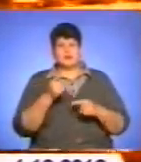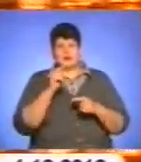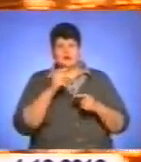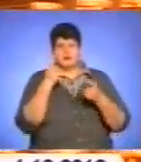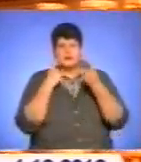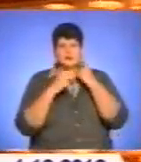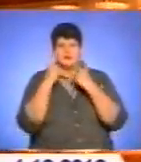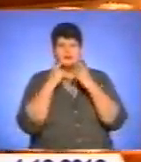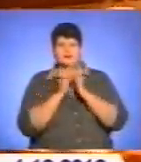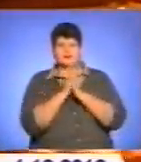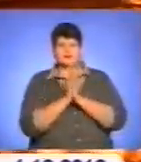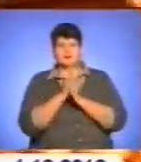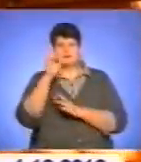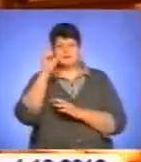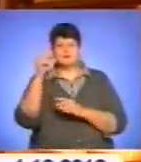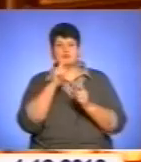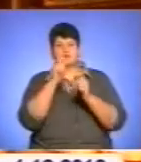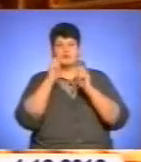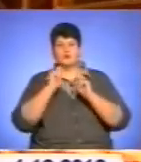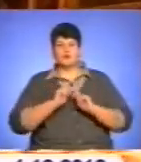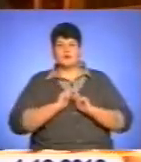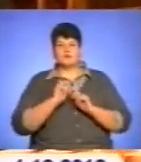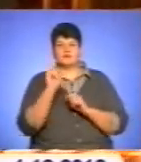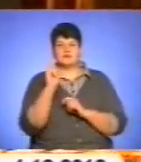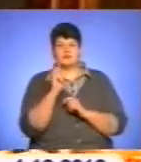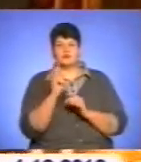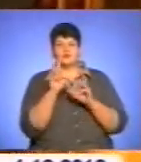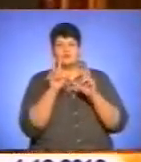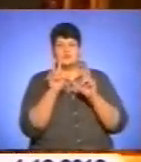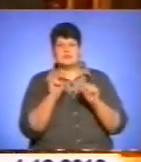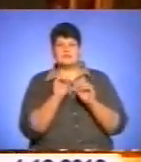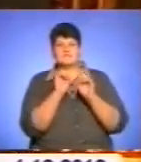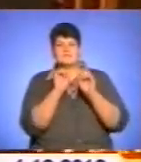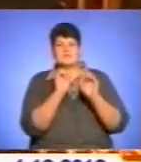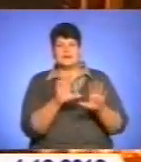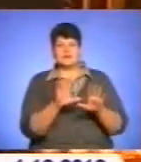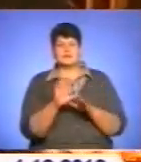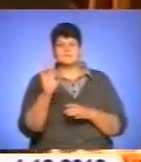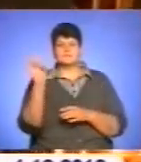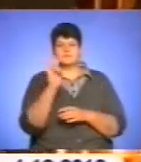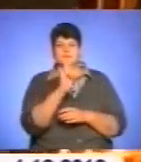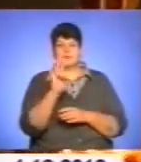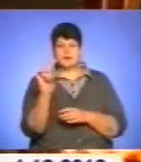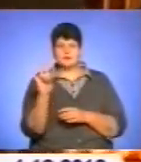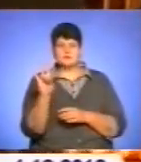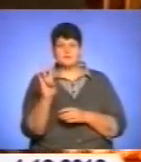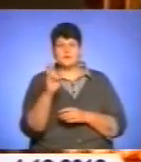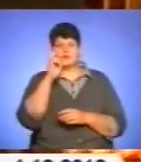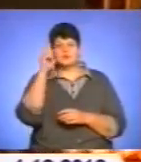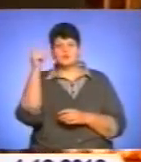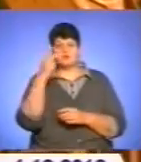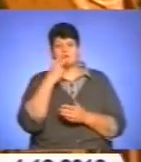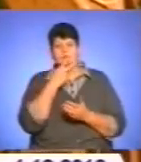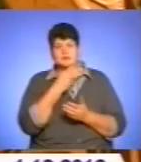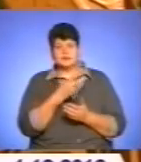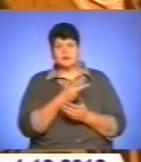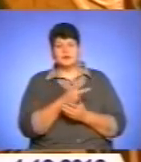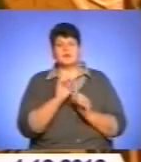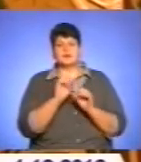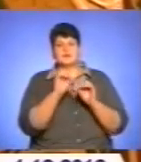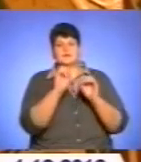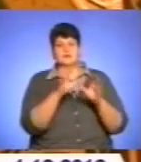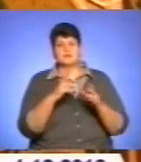Богу, що подарував їм дитя, яке обіцяли віддати на служіння до храму Єрусалимського. Господь зглянувся над горем праведників і послав